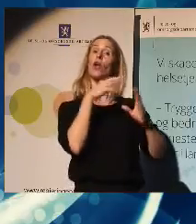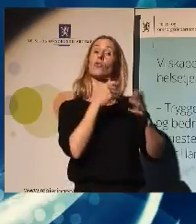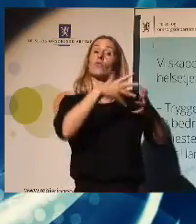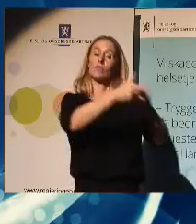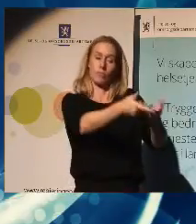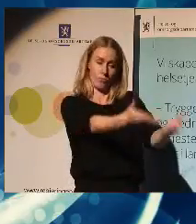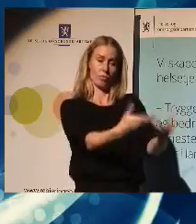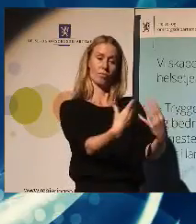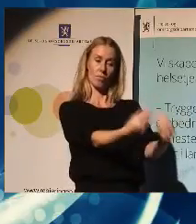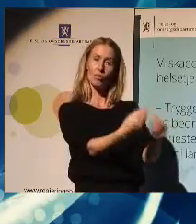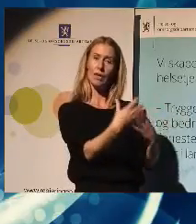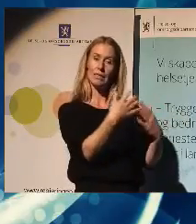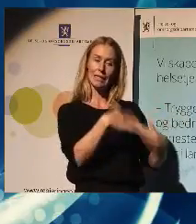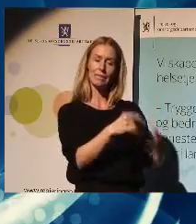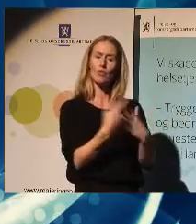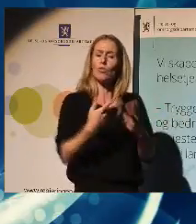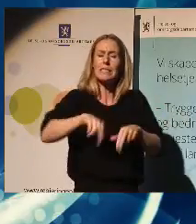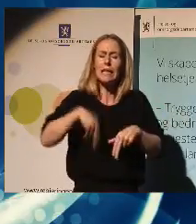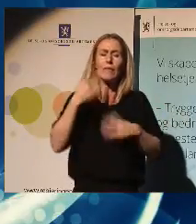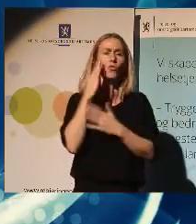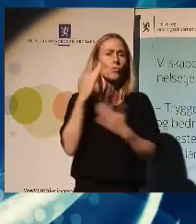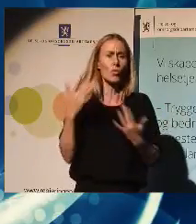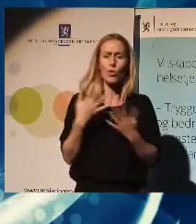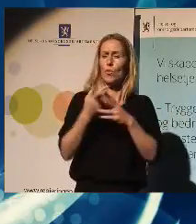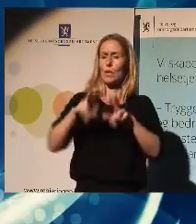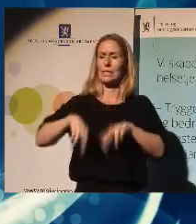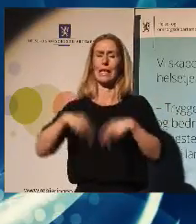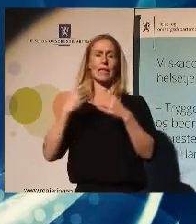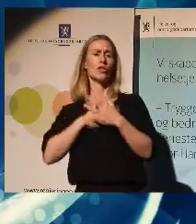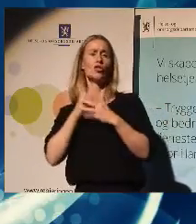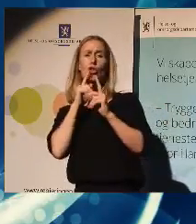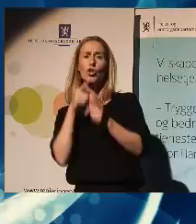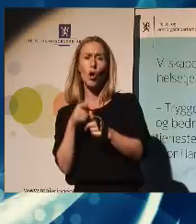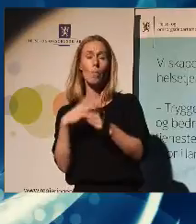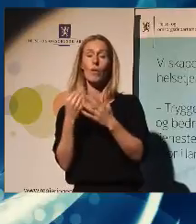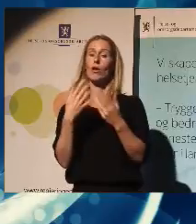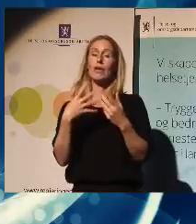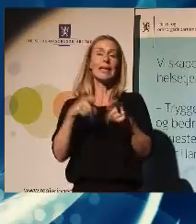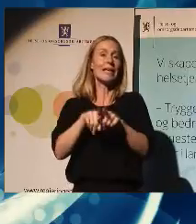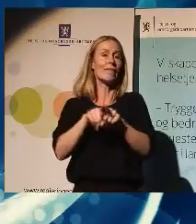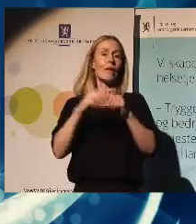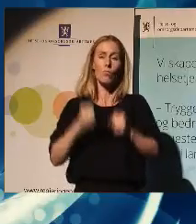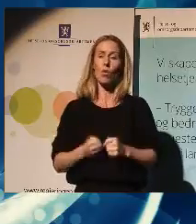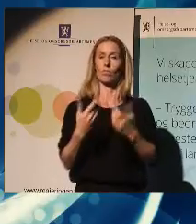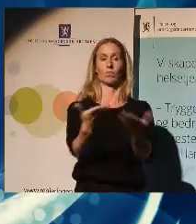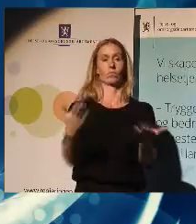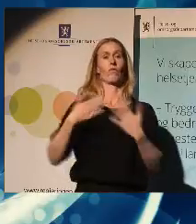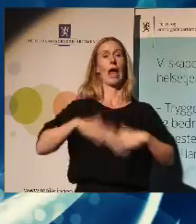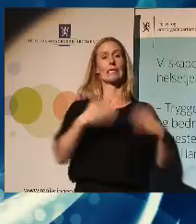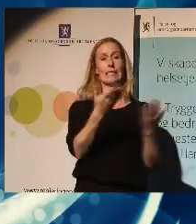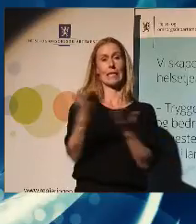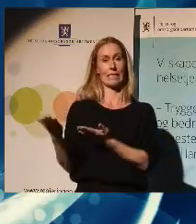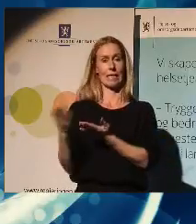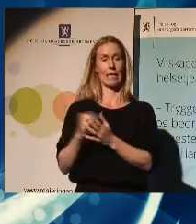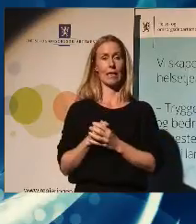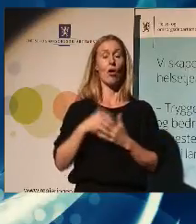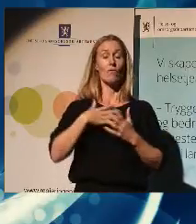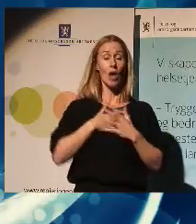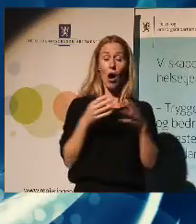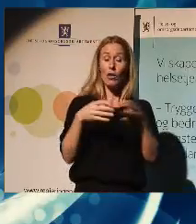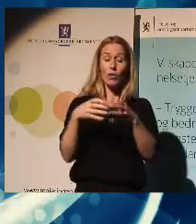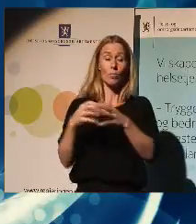uansett hvor de bor, og uansett hva slags sykdommer de har fått, og dem det ofte mange av. Så har vi grupper med særskilte